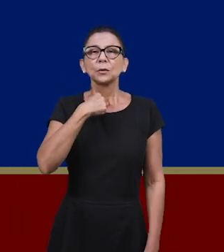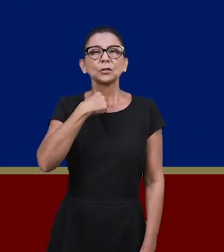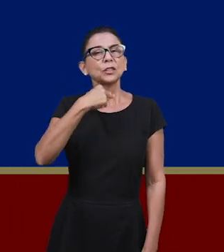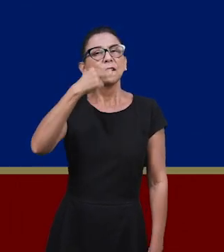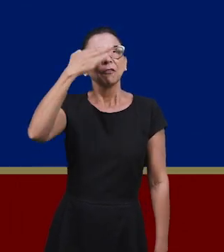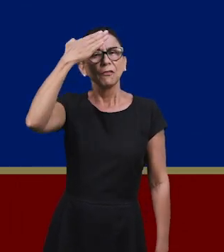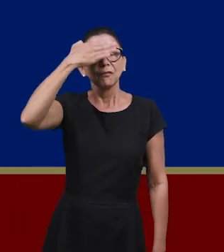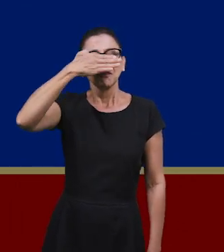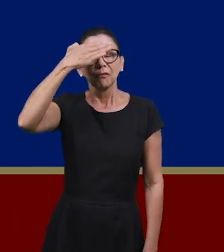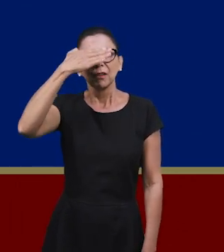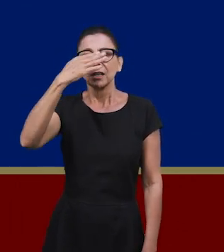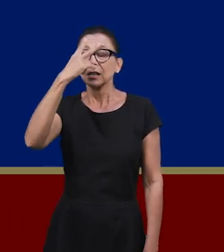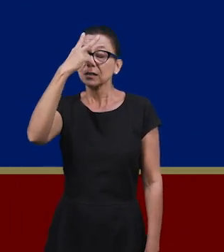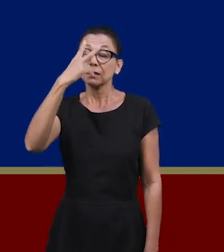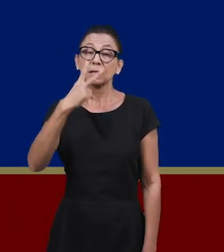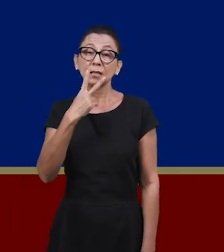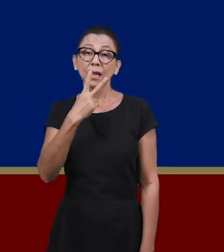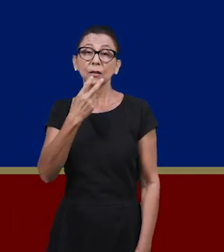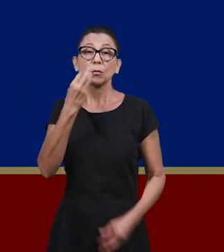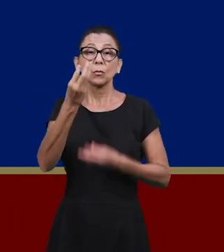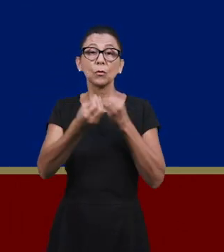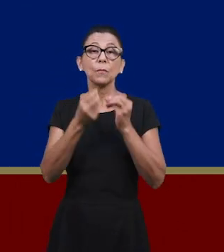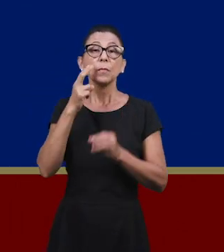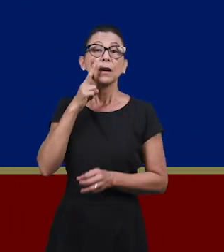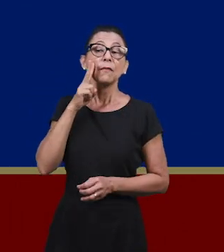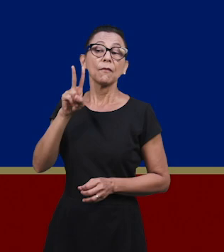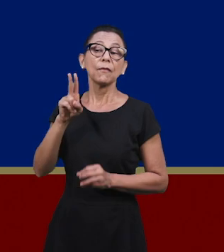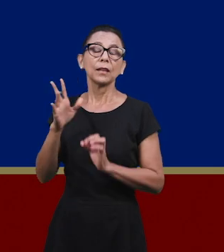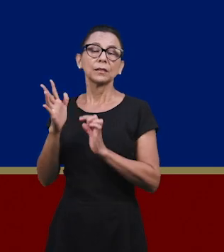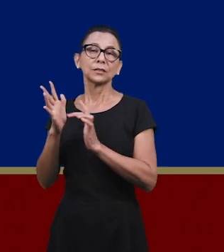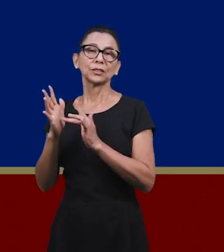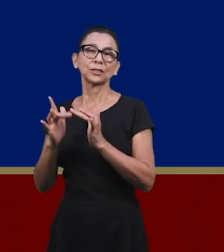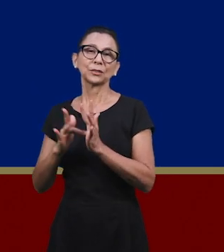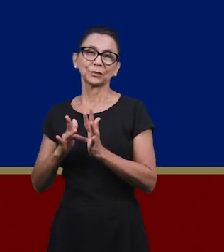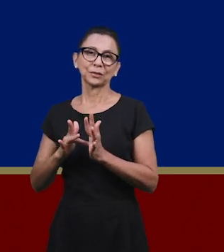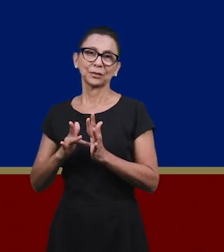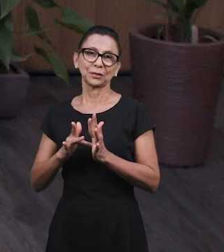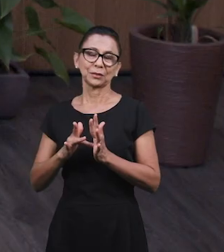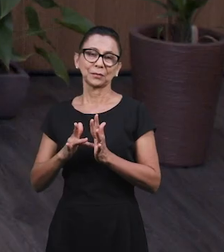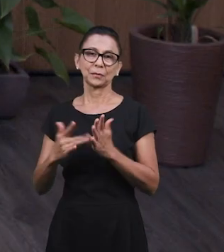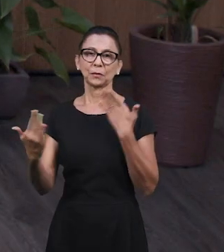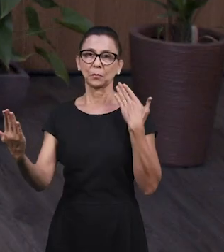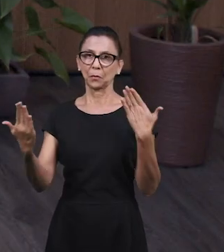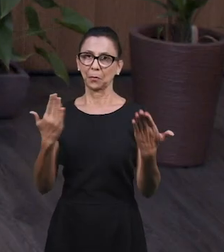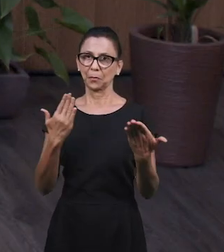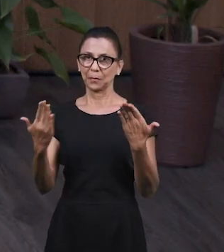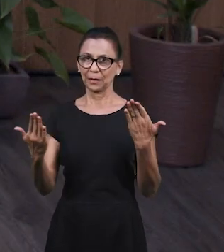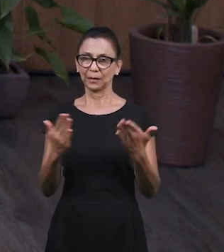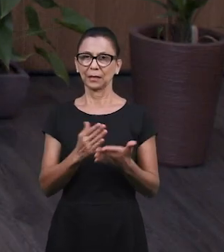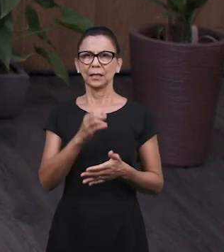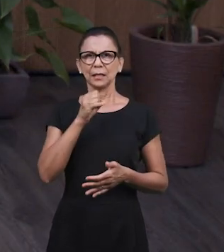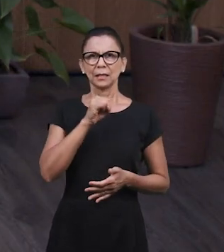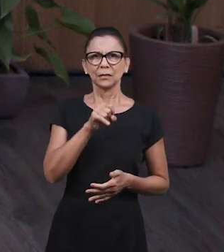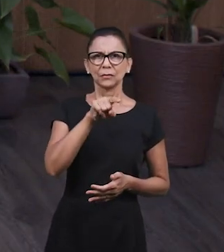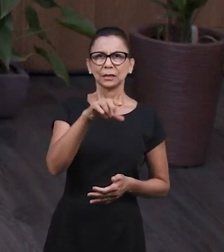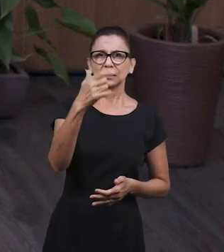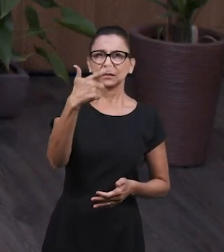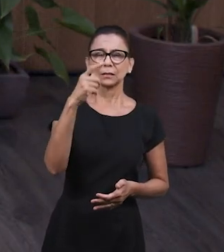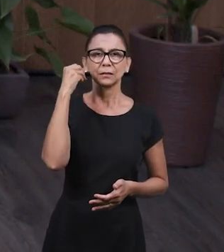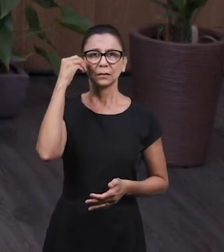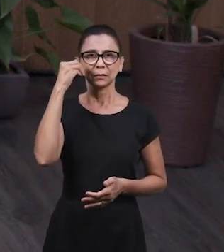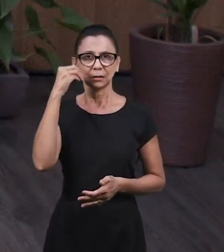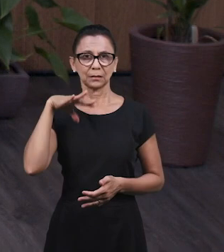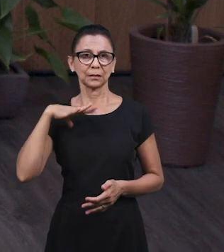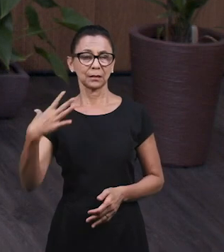handicap, il ne pouvait pas voir Jésus. Le pécheur, celui qui ne connaît pas encore Jésus, par révélation du Saint-Esprit,